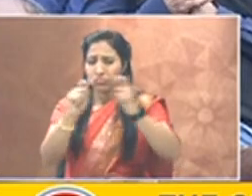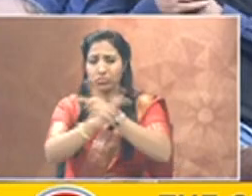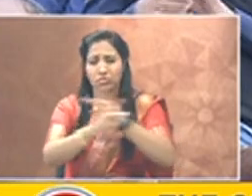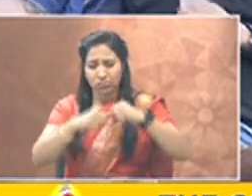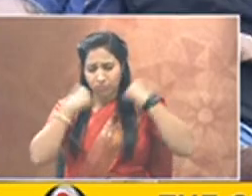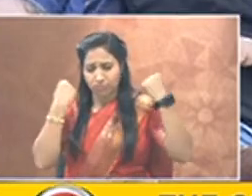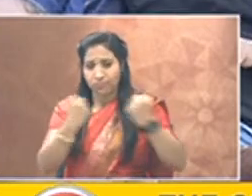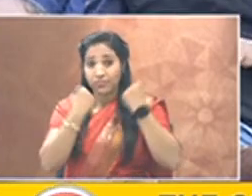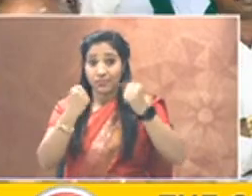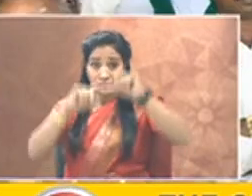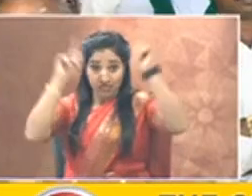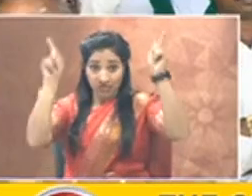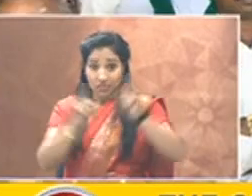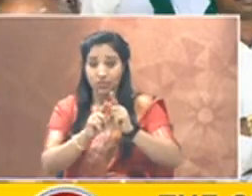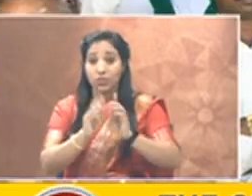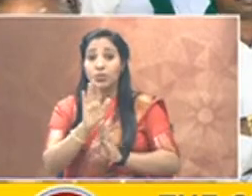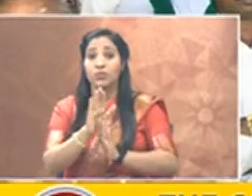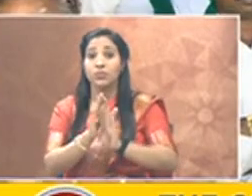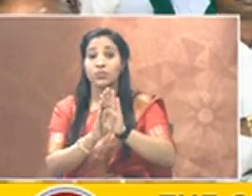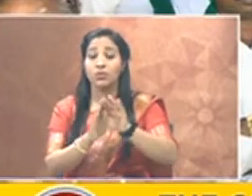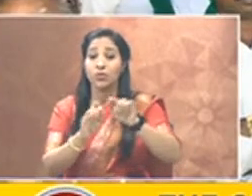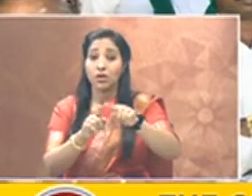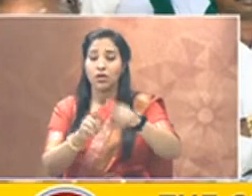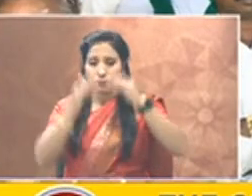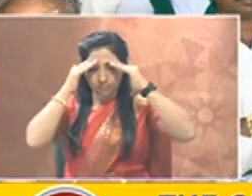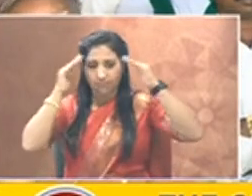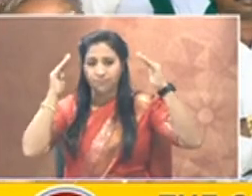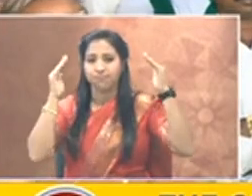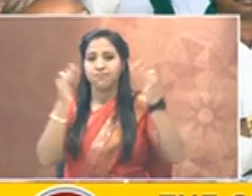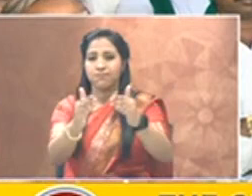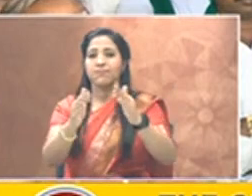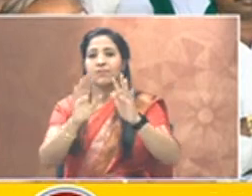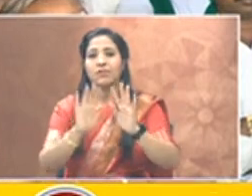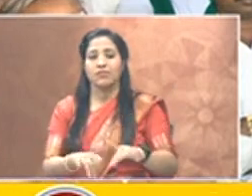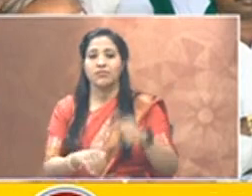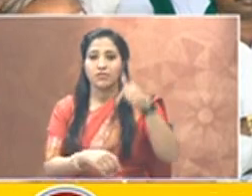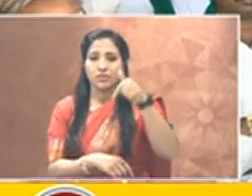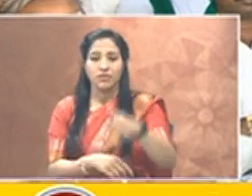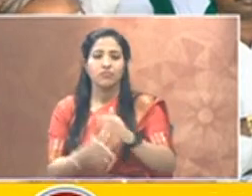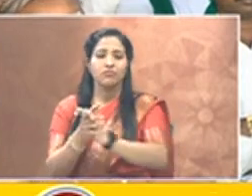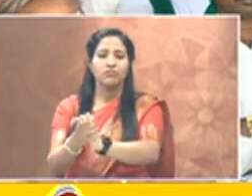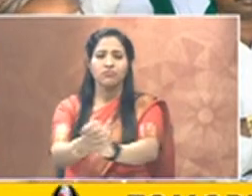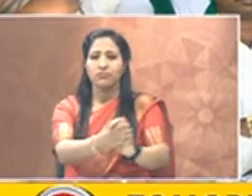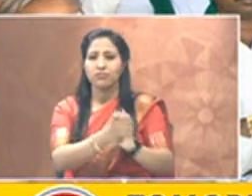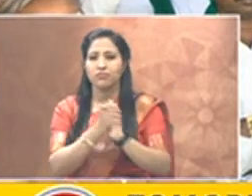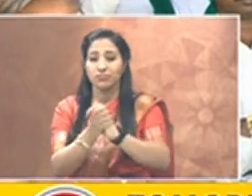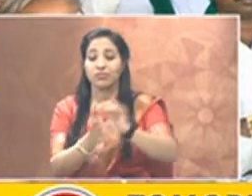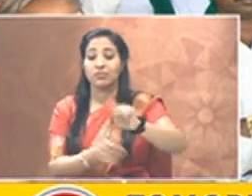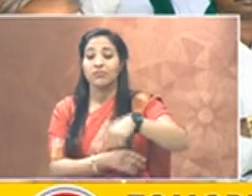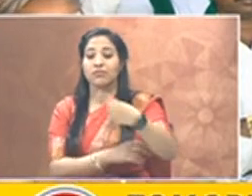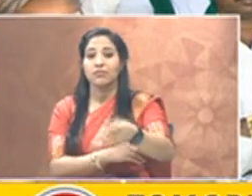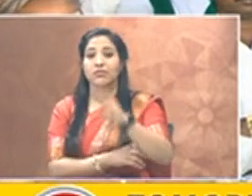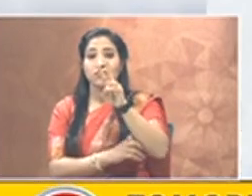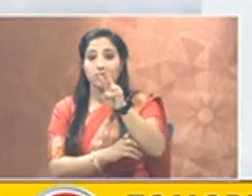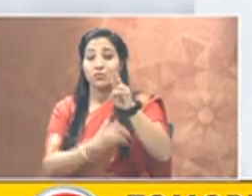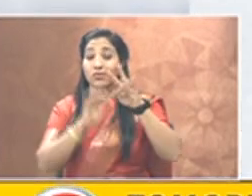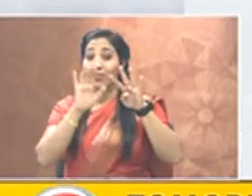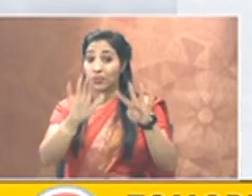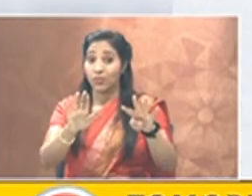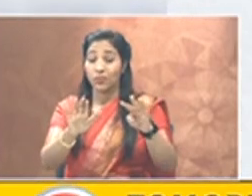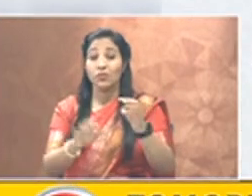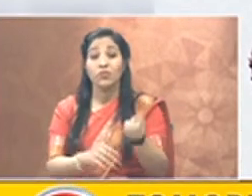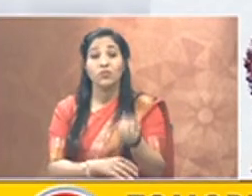आगे बढ़ रहा है, इसी पर हमारा फोकस होगा। साथियों, कल 29 तारीख को सुबह 11